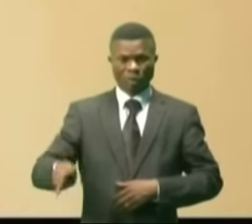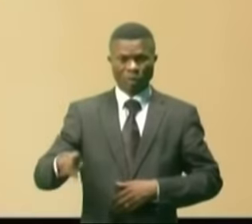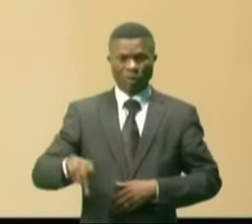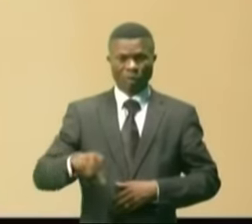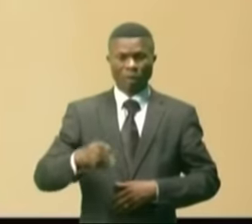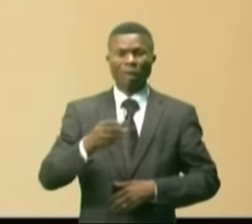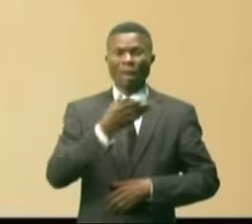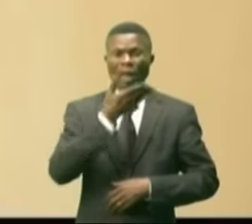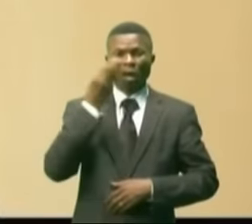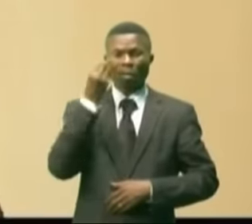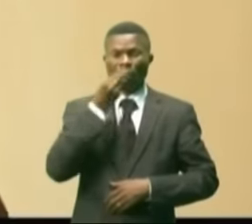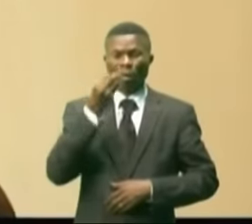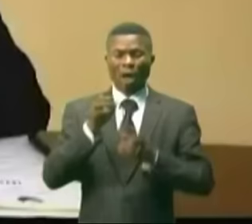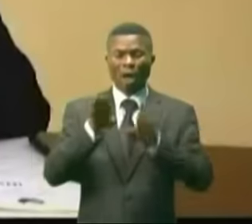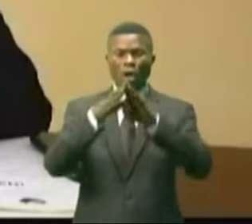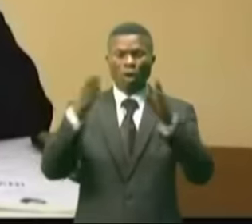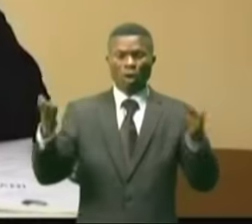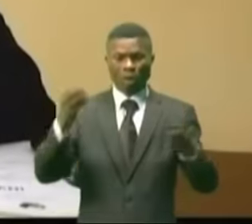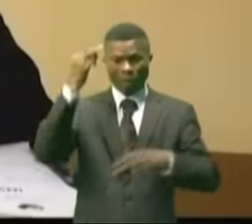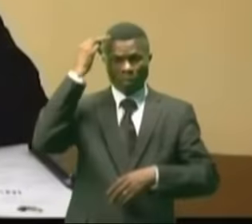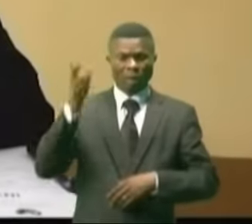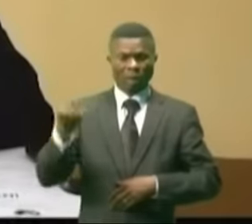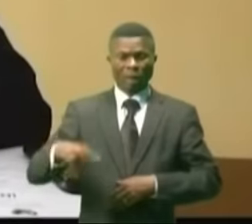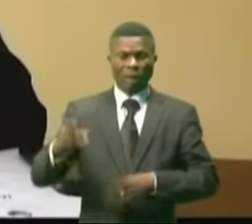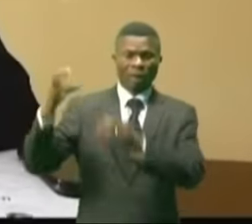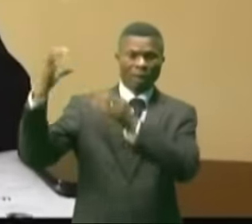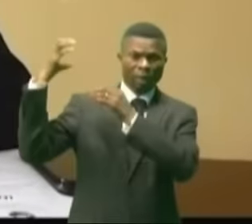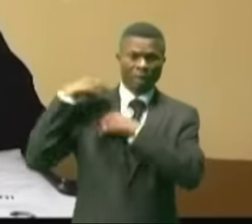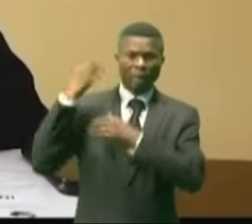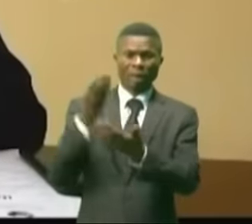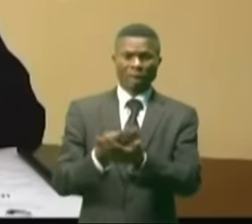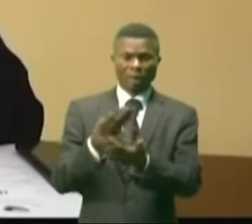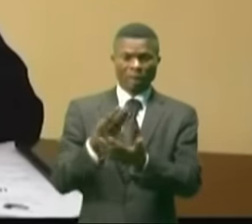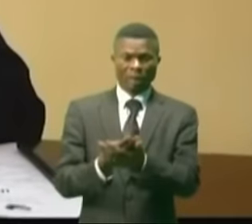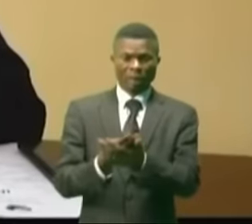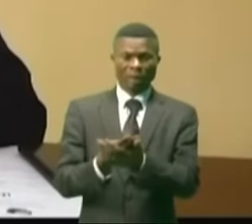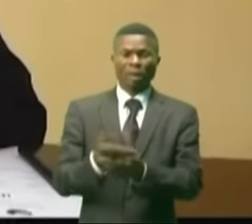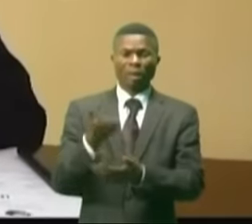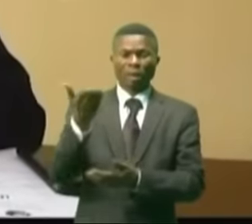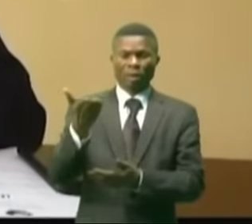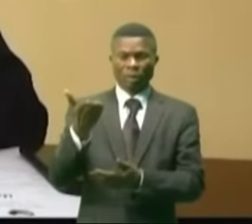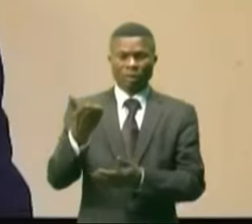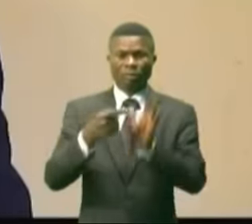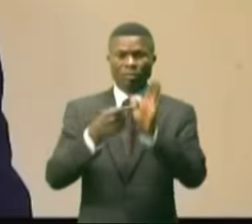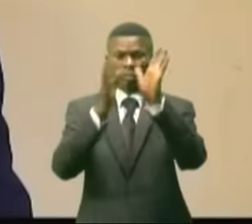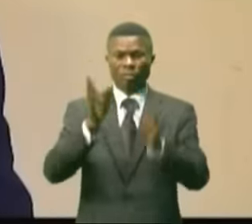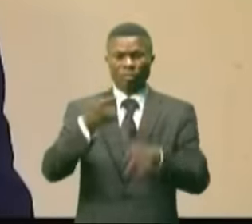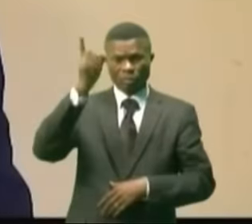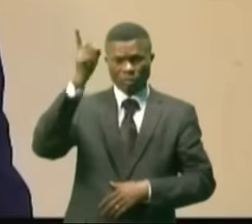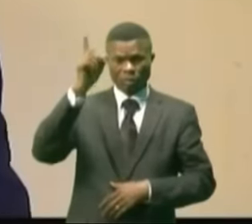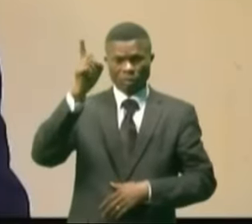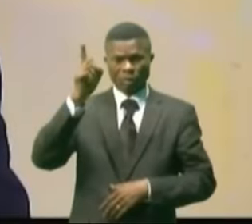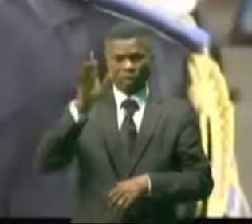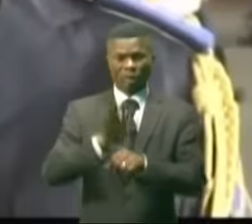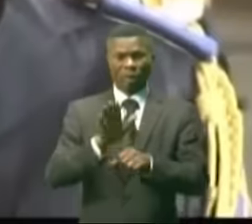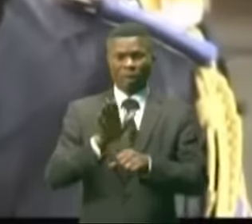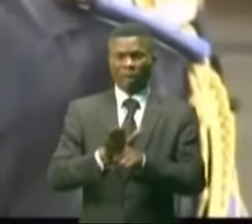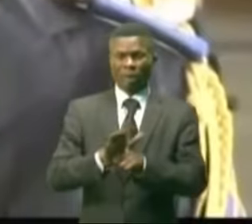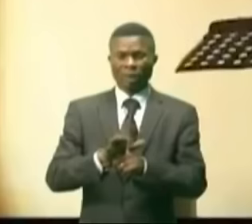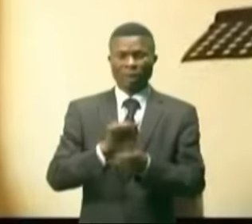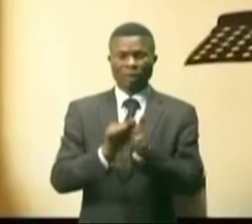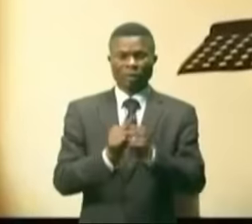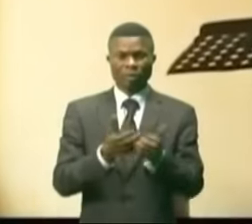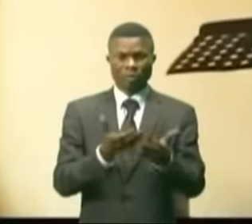mot d'ouverture a été prononcé par le ministre provincial en charge du budget, Grégoire Malois, représentant personnel du gouverneur appelé à d'autres